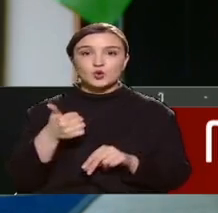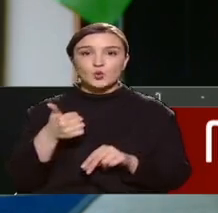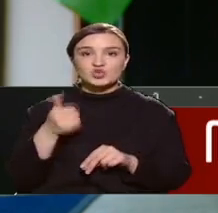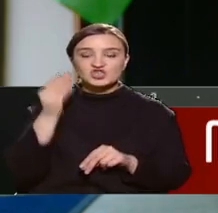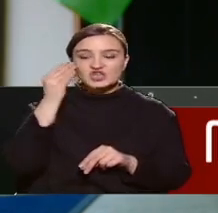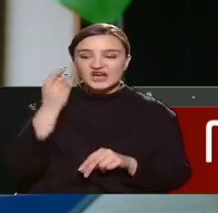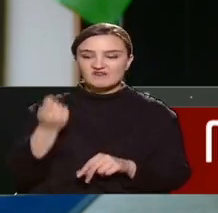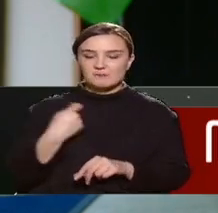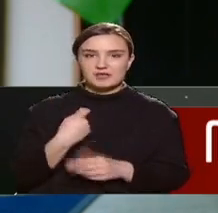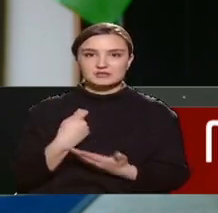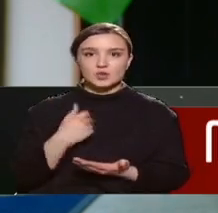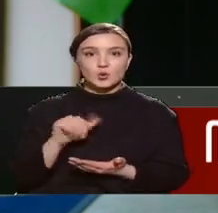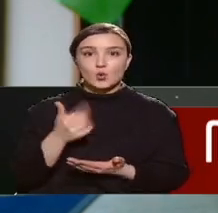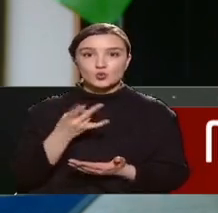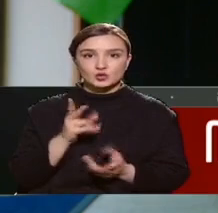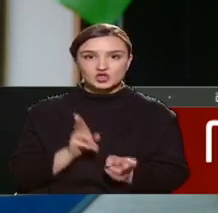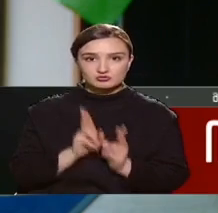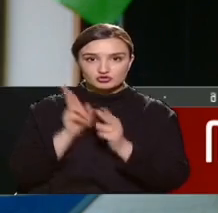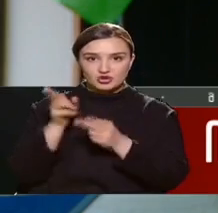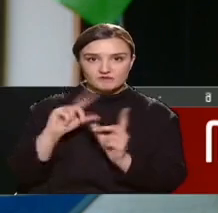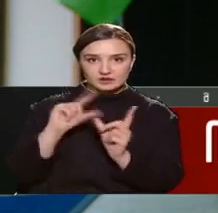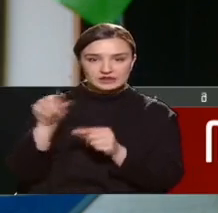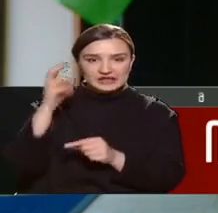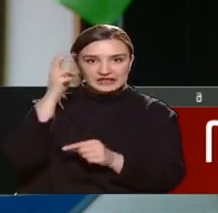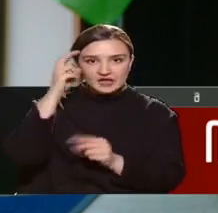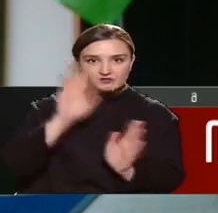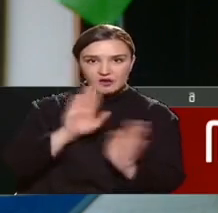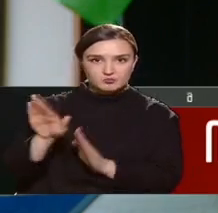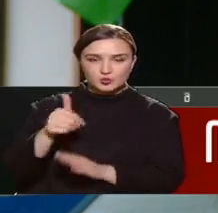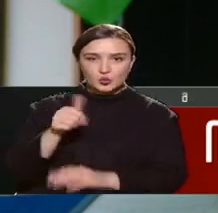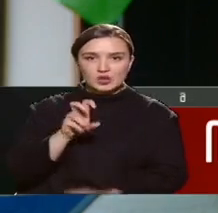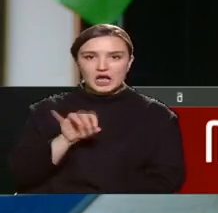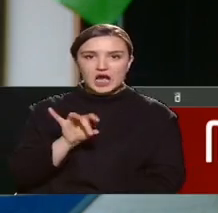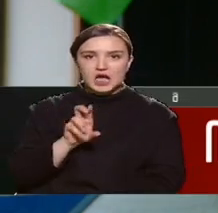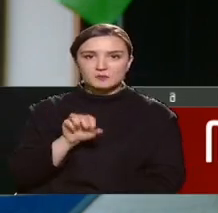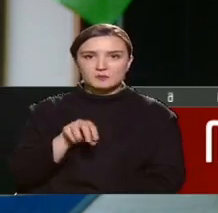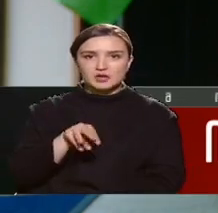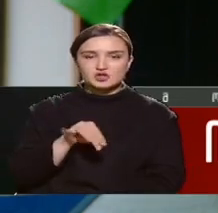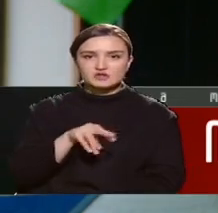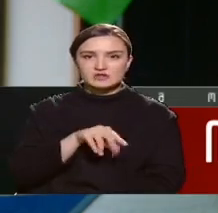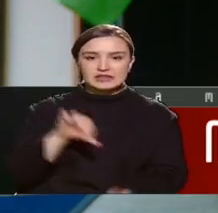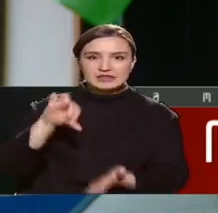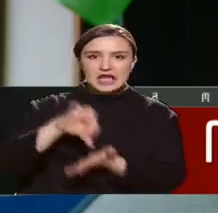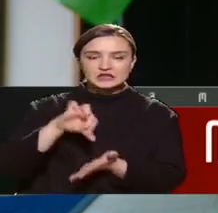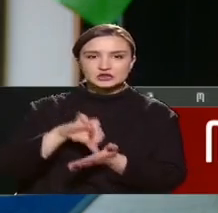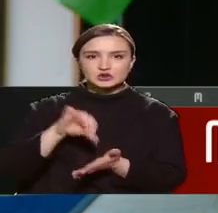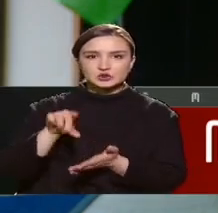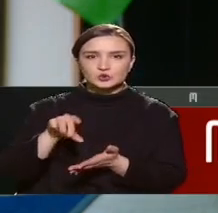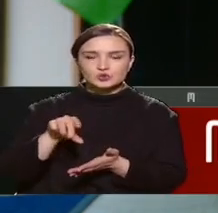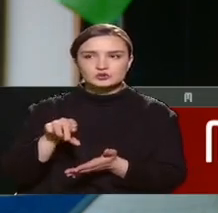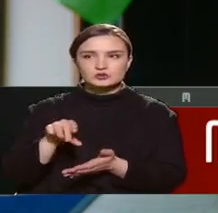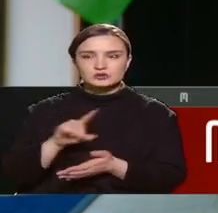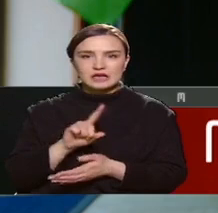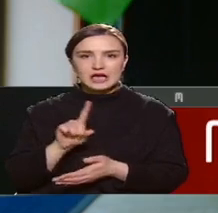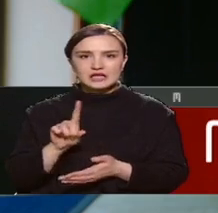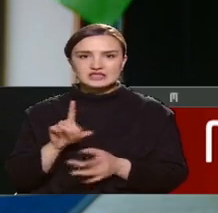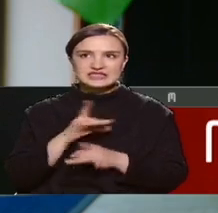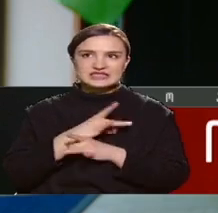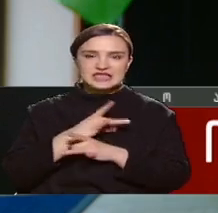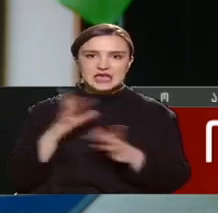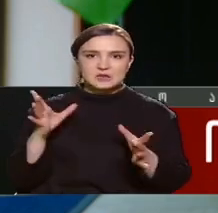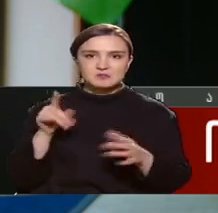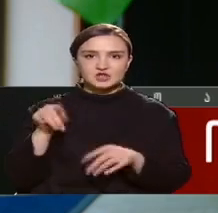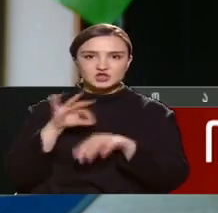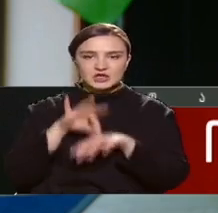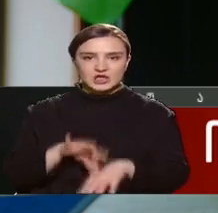Pases. Dar Rogor Șegua Pases, Haribașul, Kiev și Magaltat, Rom Magaltat, Daestros, Asahulumsta, Magaltat, Zeims,